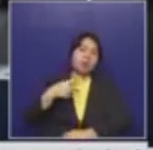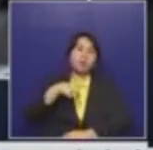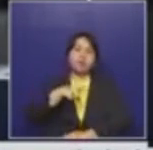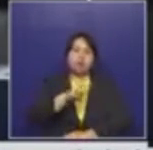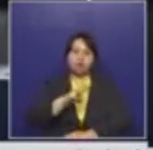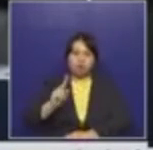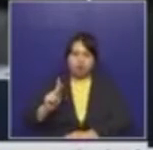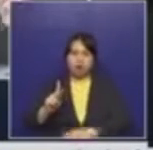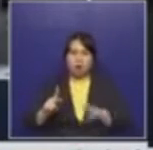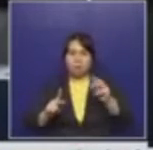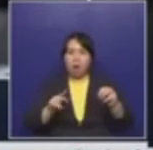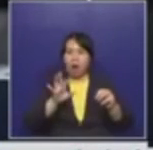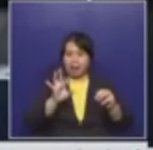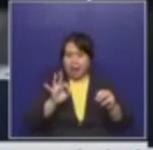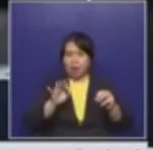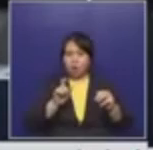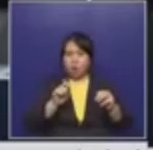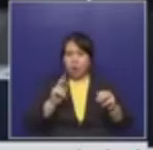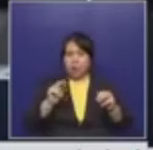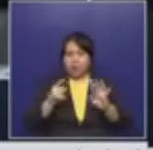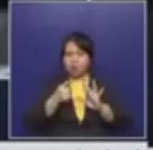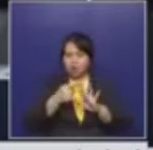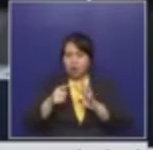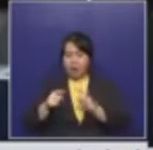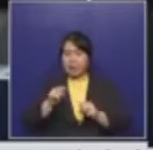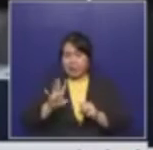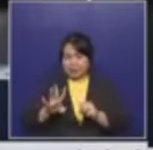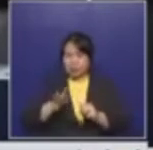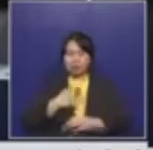วรรคท้ายนะครับประกอบกับตัวก็ก่อนนะสักครู่นะครับในมาตรา9อนุมัติอะ 4นะครับผมอยากตั้งข้อสังเกตแบบนี้ก็ต้องประทานว่าการประชุมรับเนี่ยเรามากันอยู่ในสถานที่แห่งนี้นะครับเราก็สามารถที่จะ